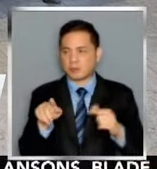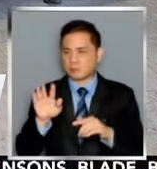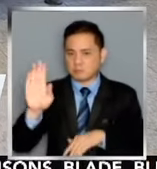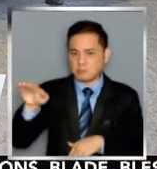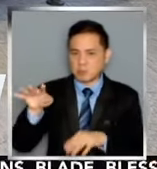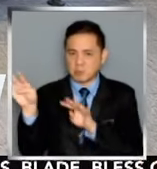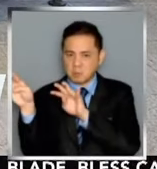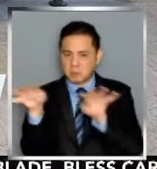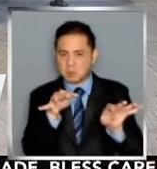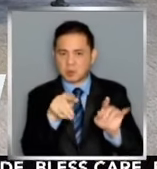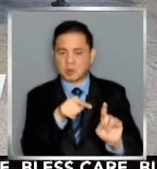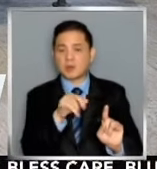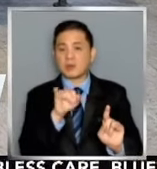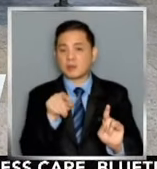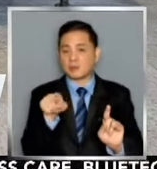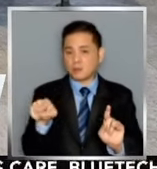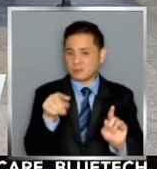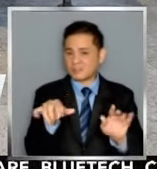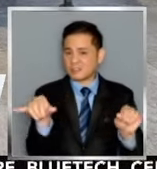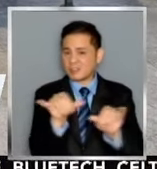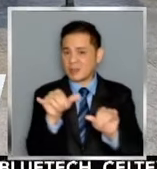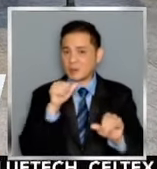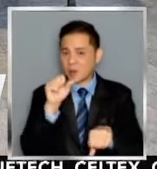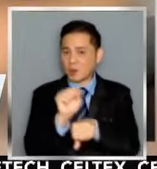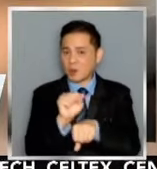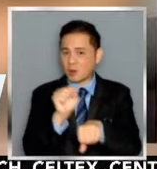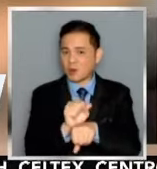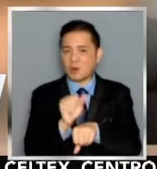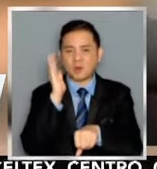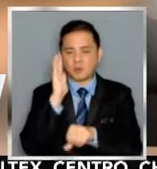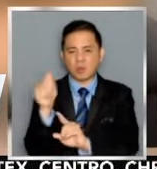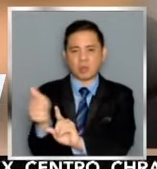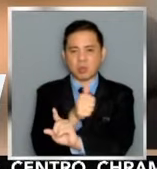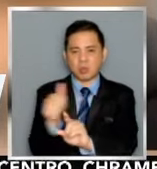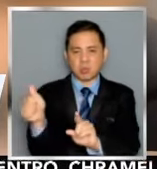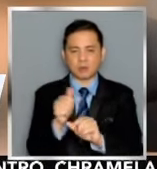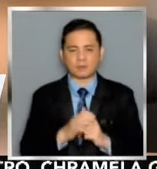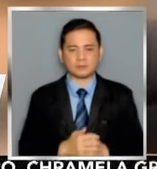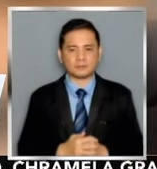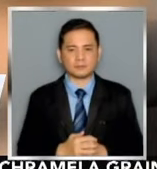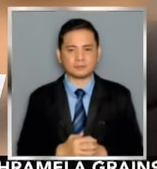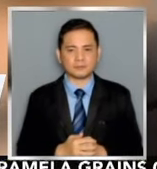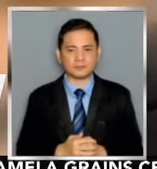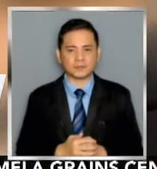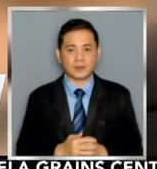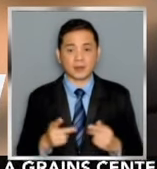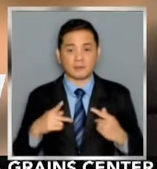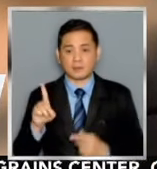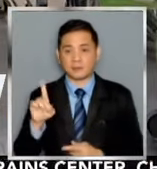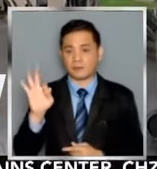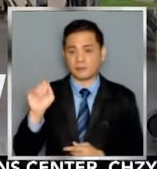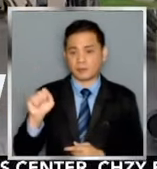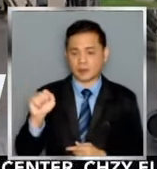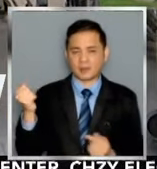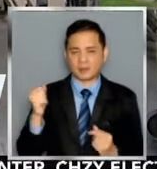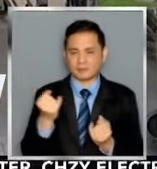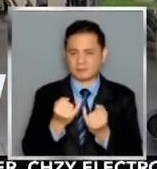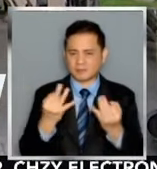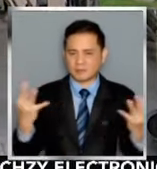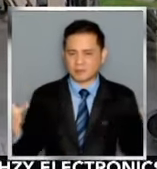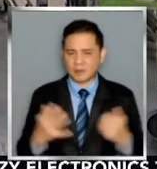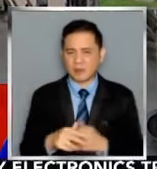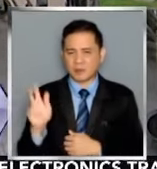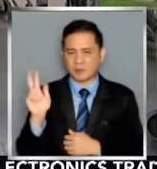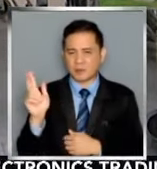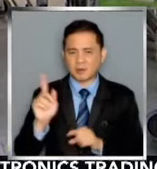silang na-rescue sa Cambodia. Sabi ng Department of Foreign Affairs o DFA, meron pa silang i-rescue na nasa 30 Pinoy roon. Sa Cambodia, yung mga